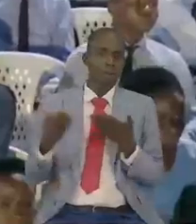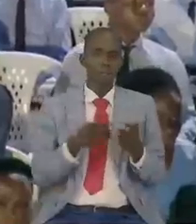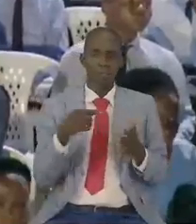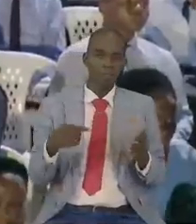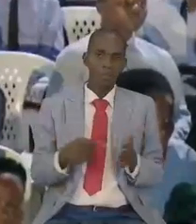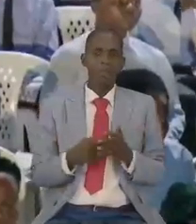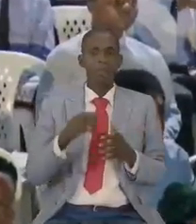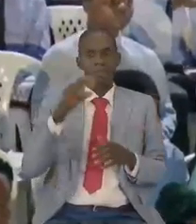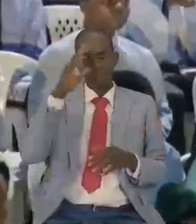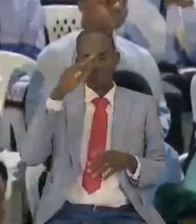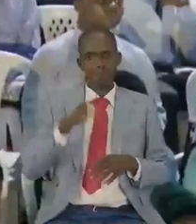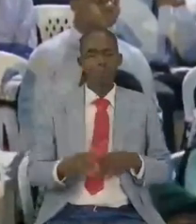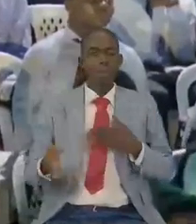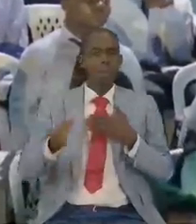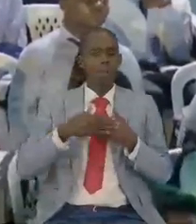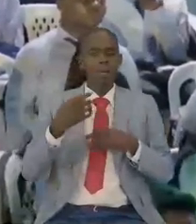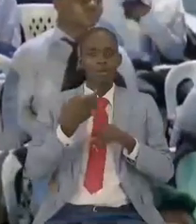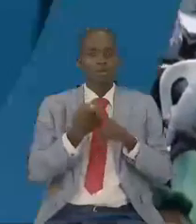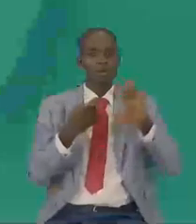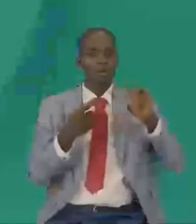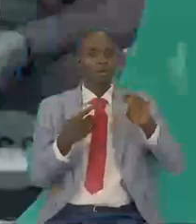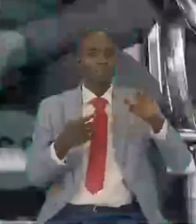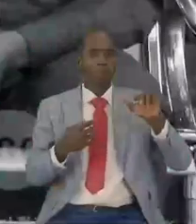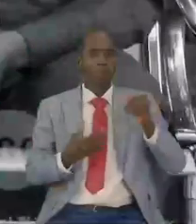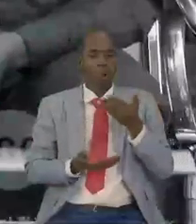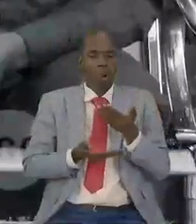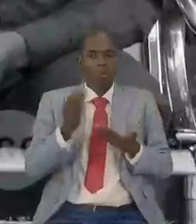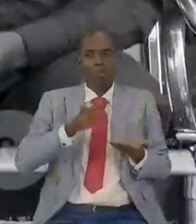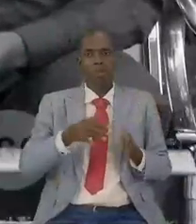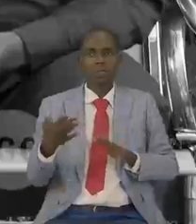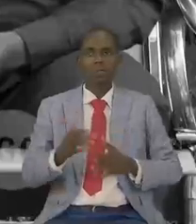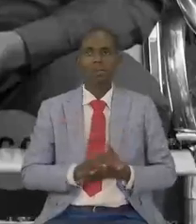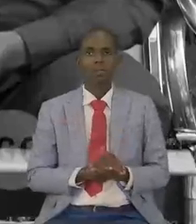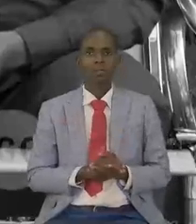enfant du coma. De la mort même.